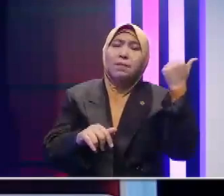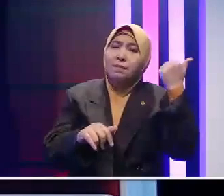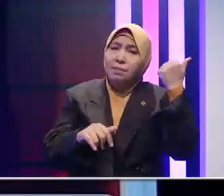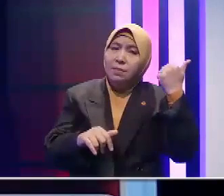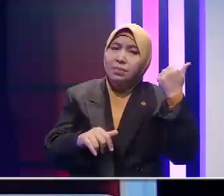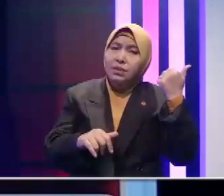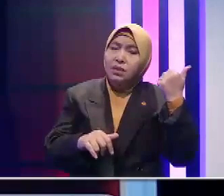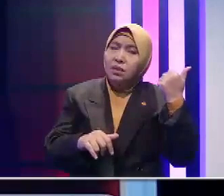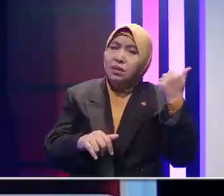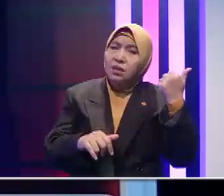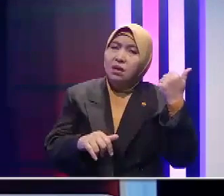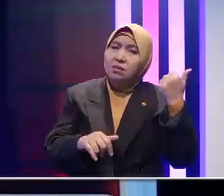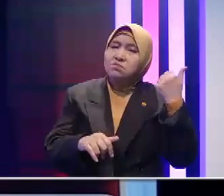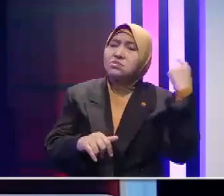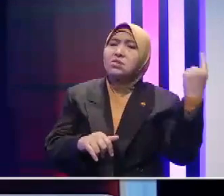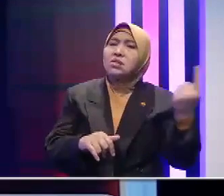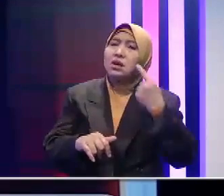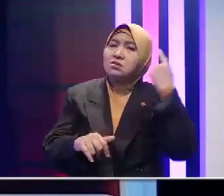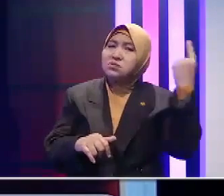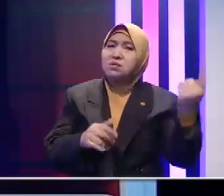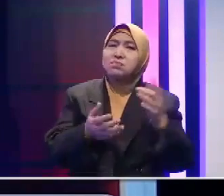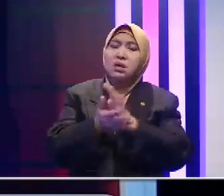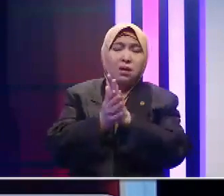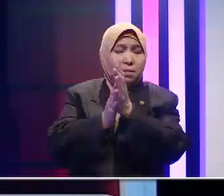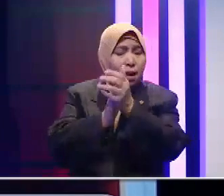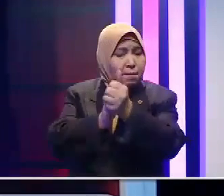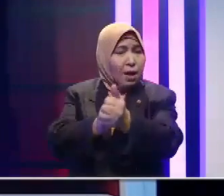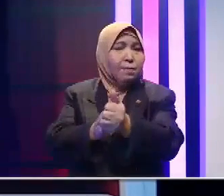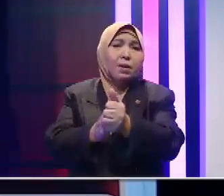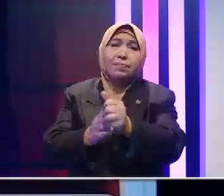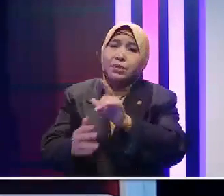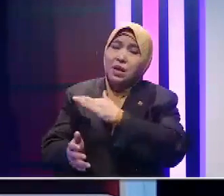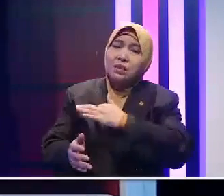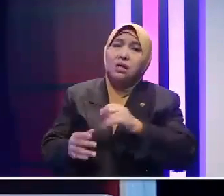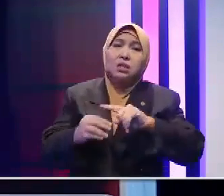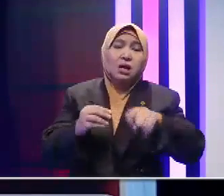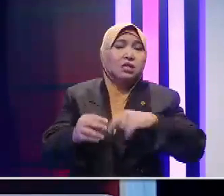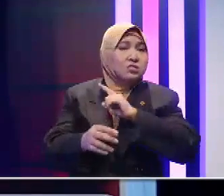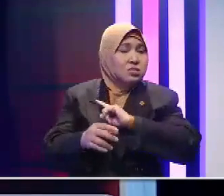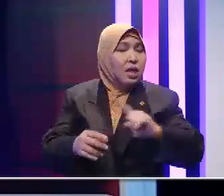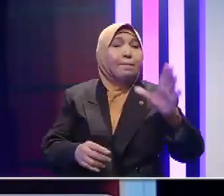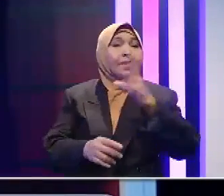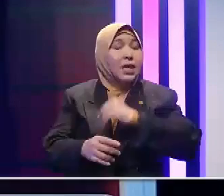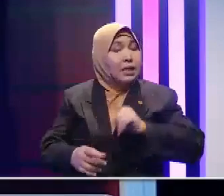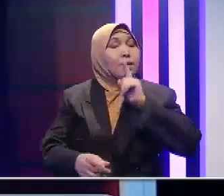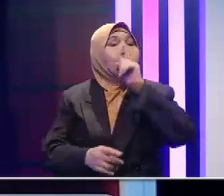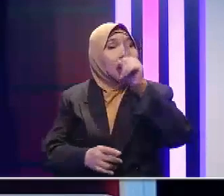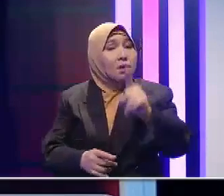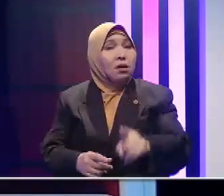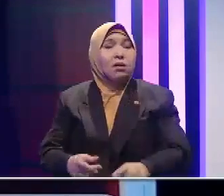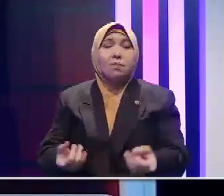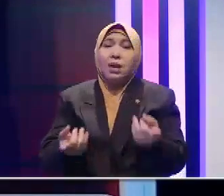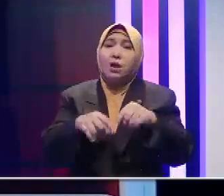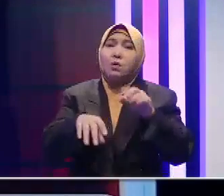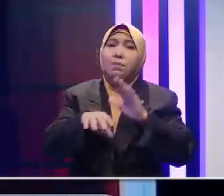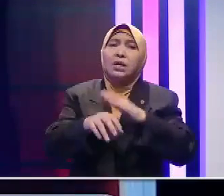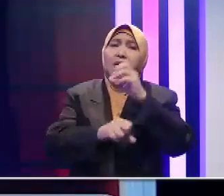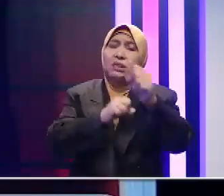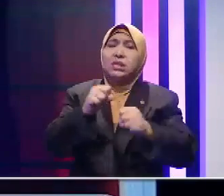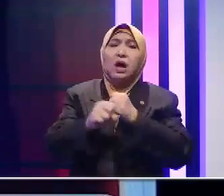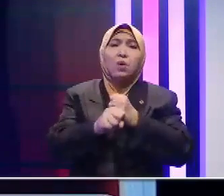yang kiranya sentiasa menjadi pembangkit iman saya tentang Islam dan kebenarannya, ia berlaku pada tahun